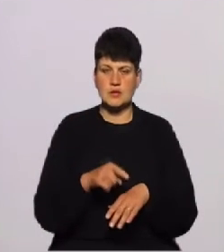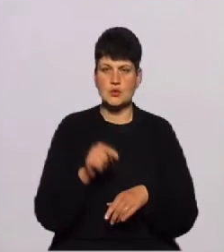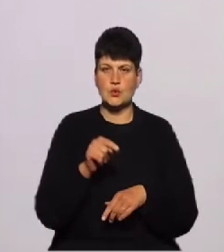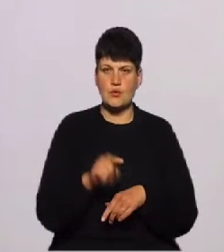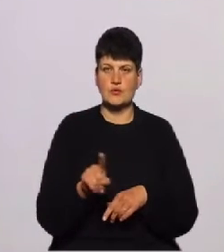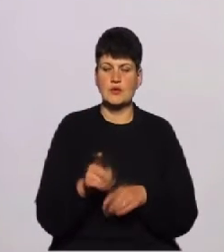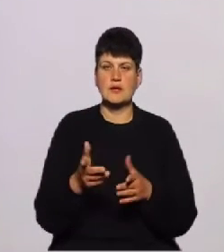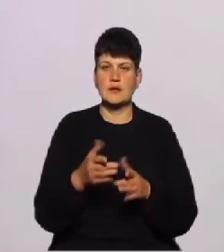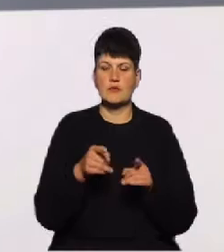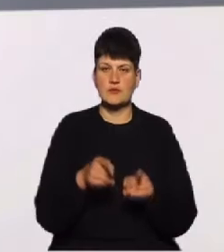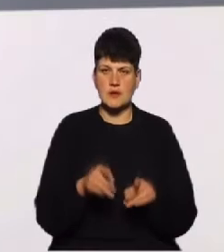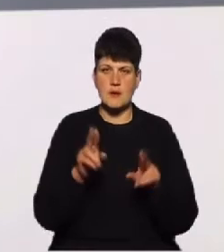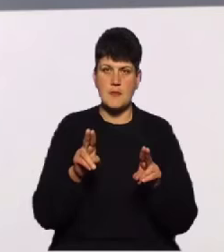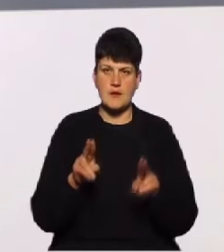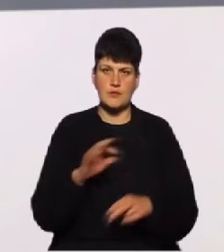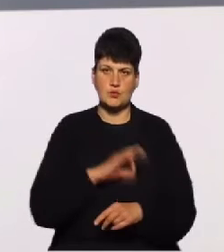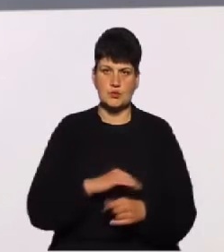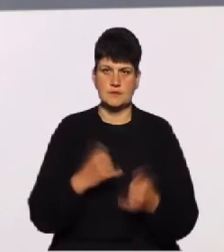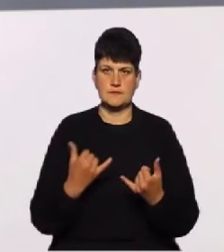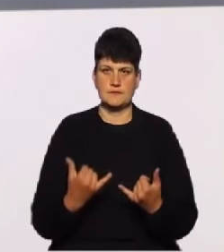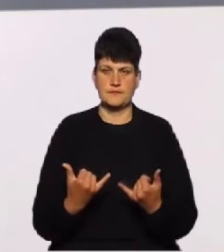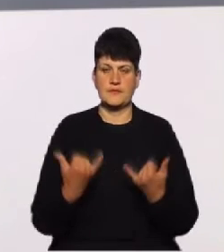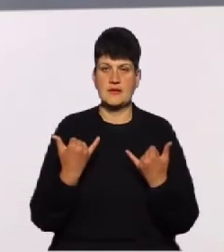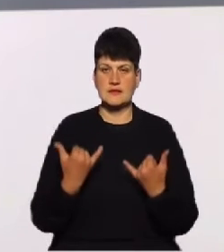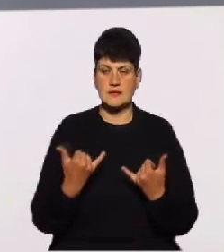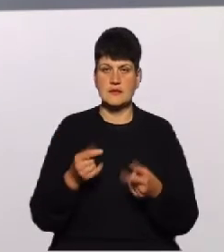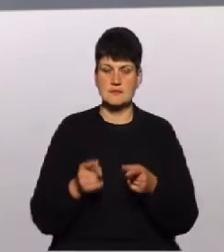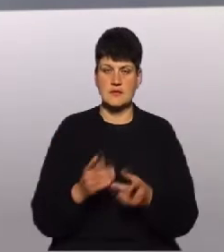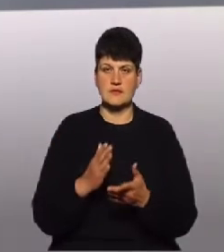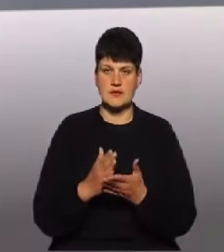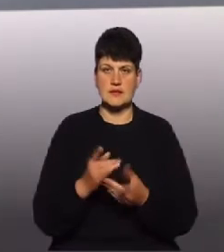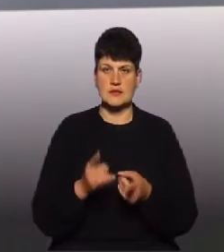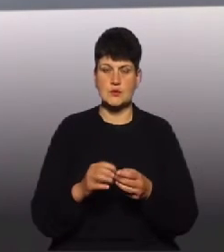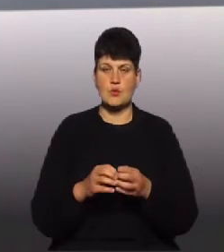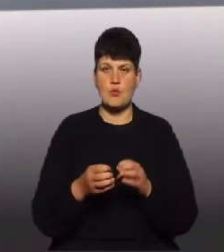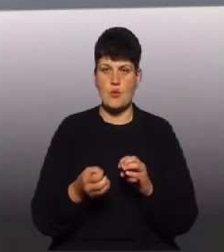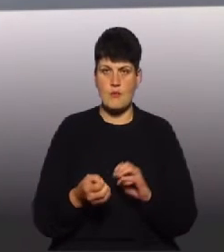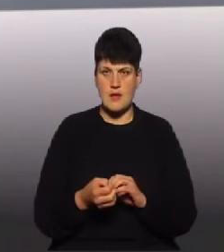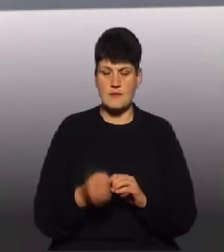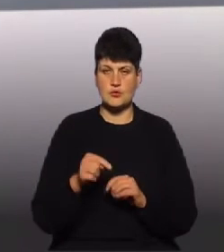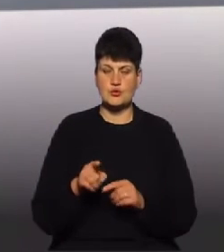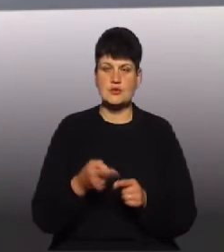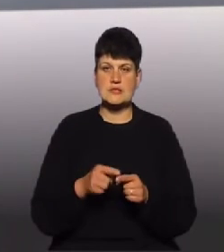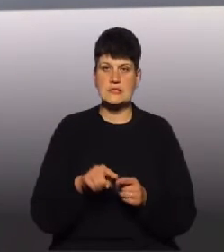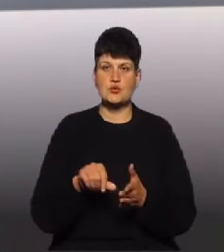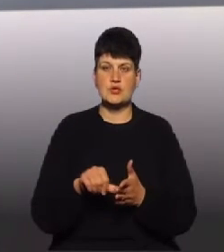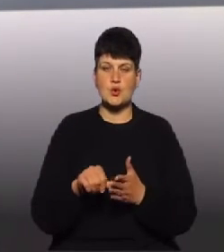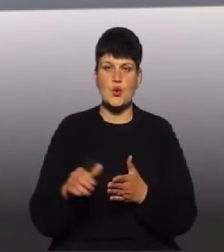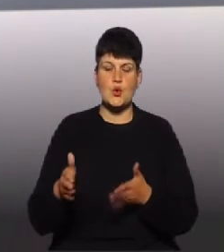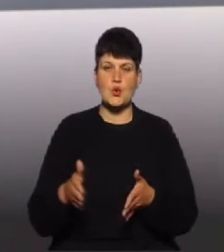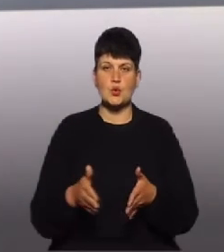вони правилами користуються наразі. Зараз насправді дійсно виникла проблема, тому що такі учасники дорожнього руху, які